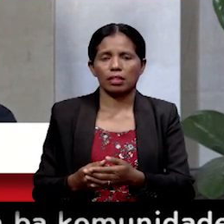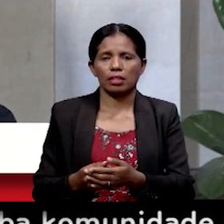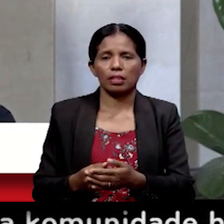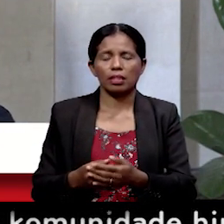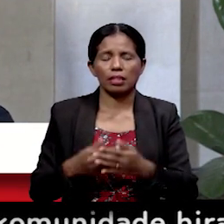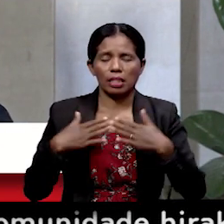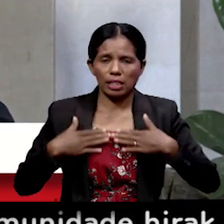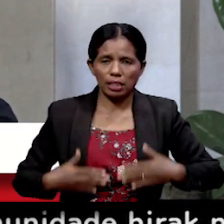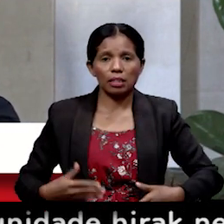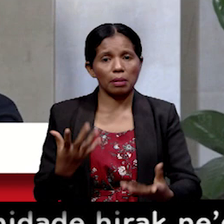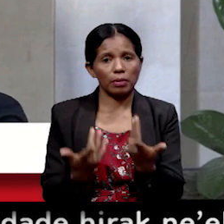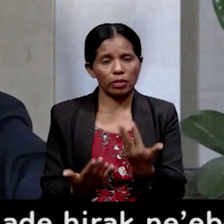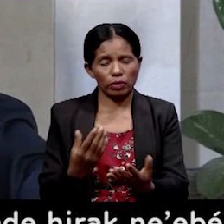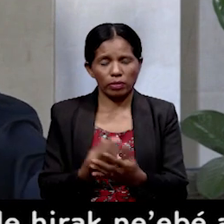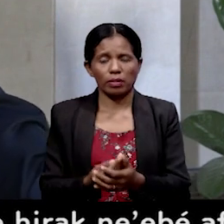se